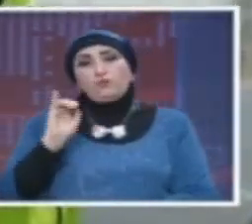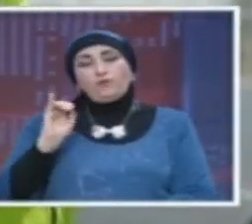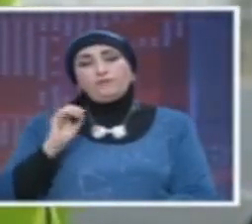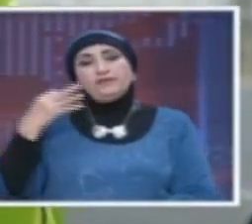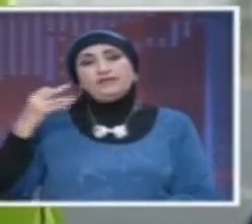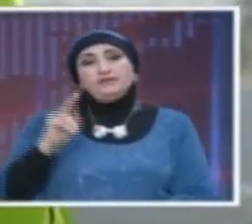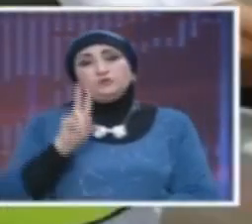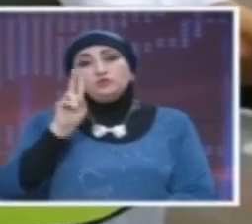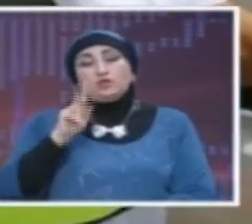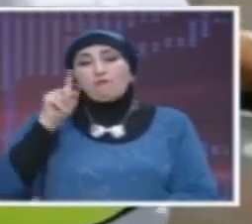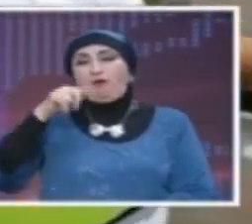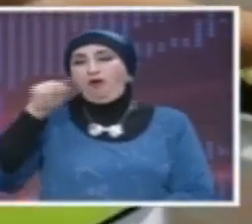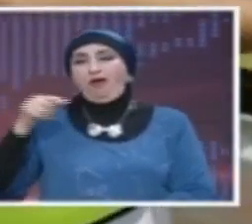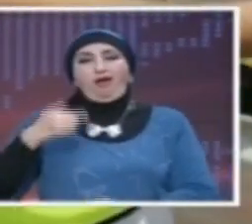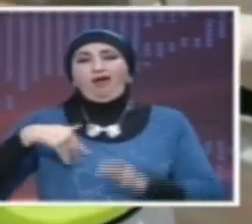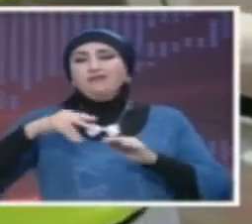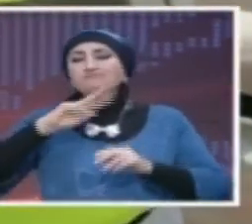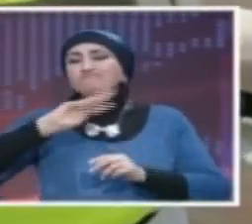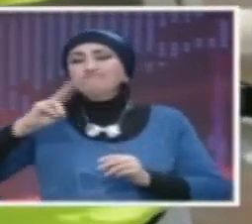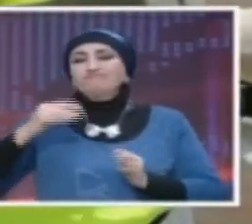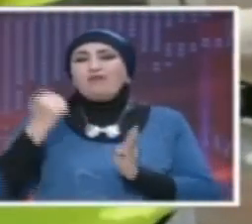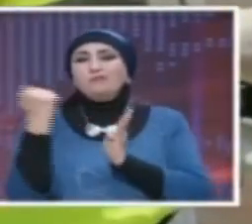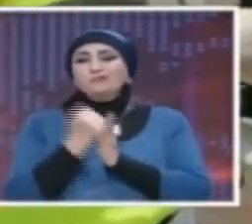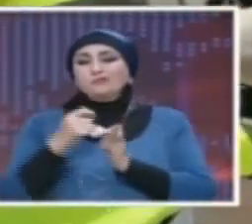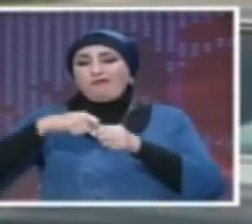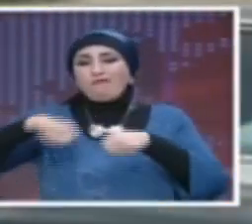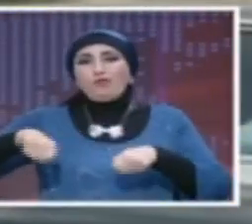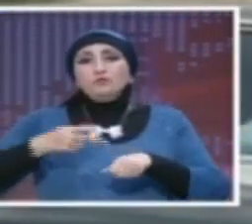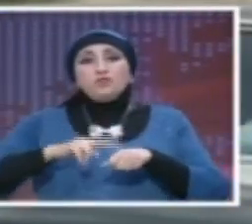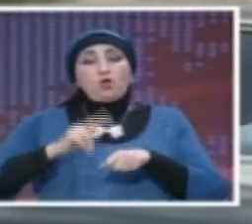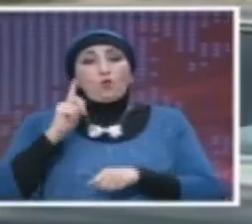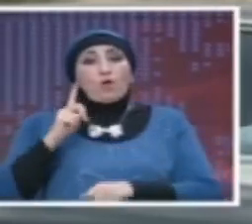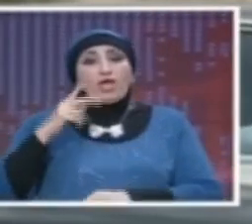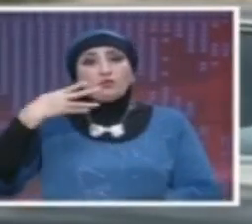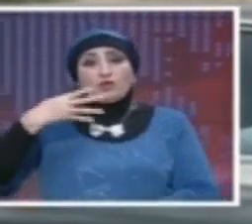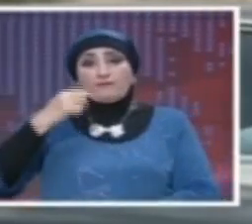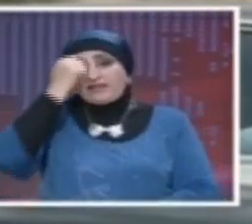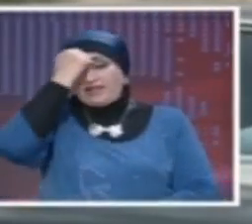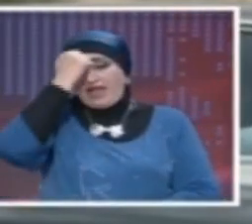223,770 مخالفة مرورية متنوعة، من بينها